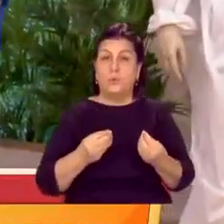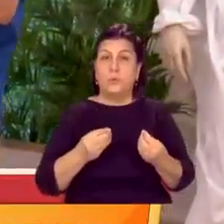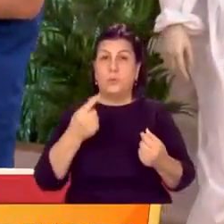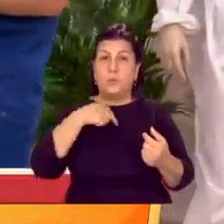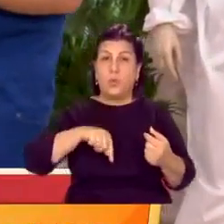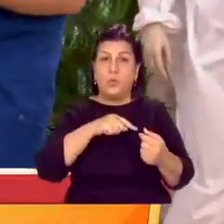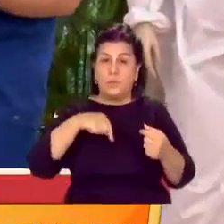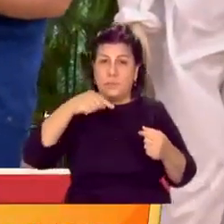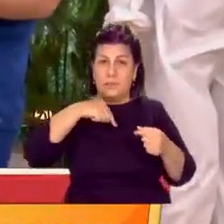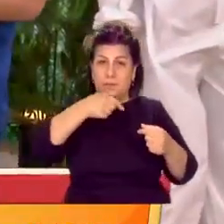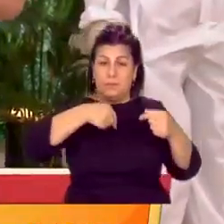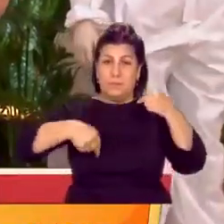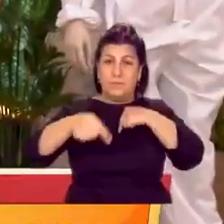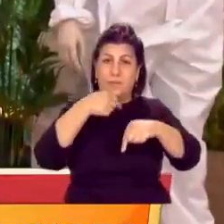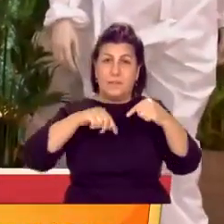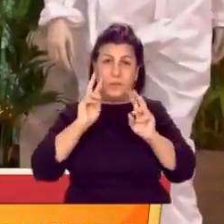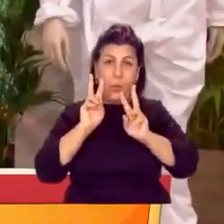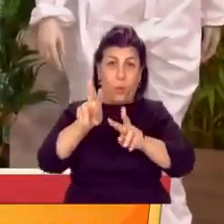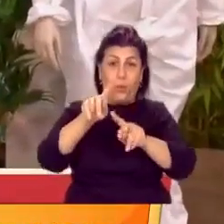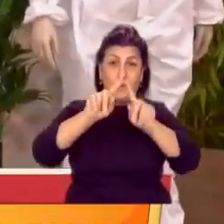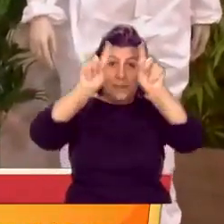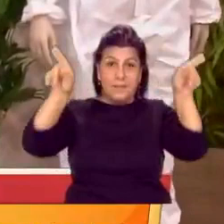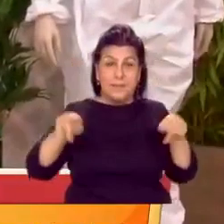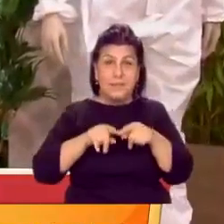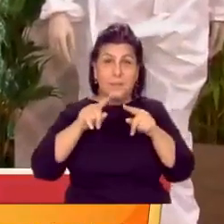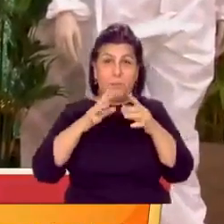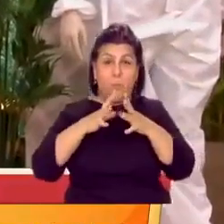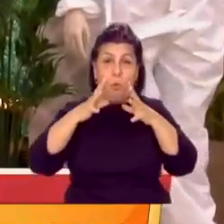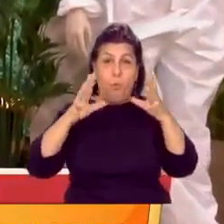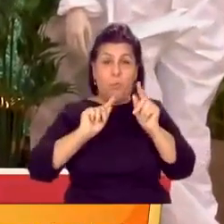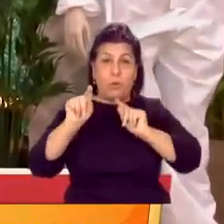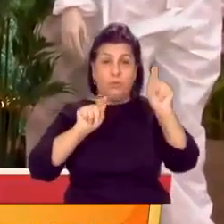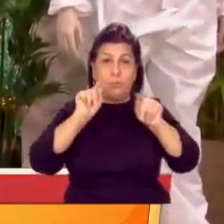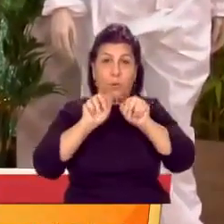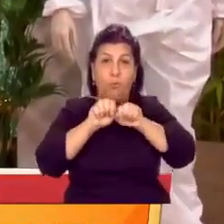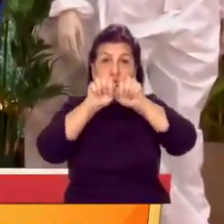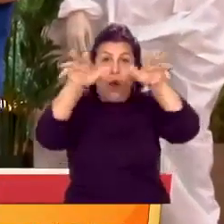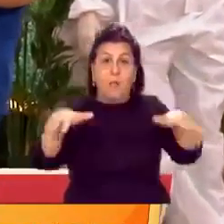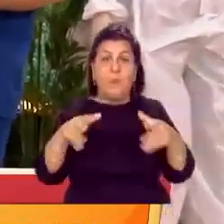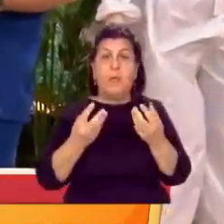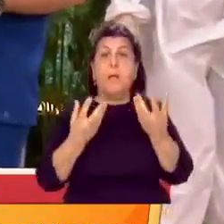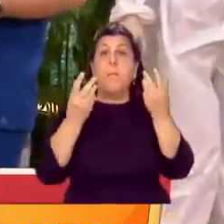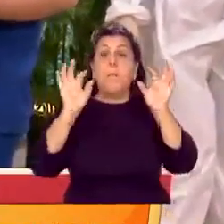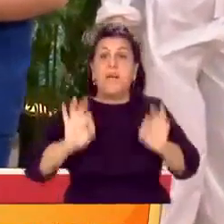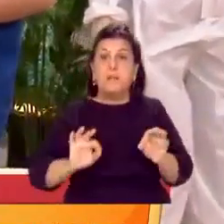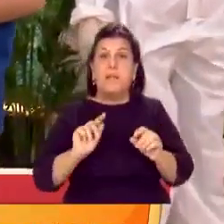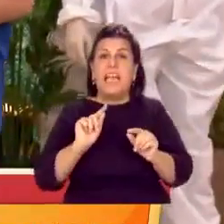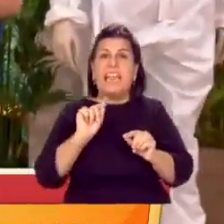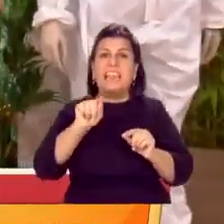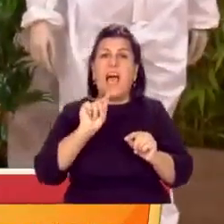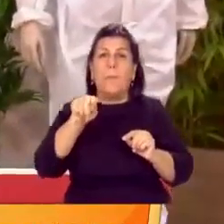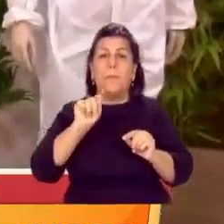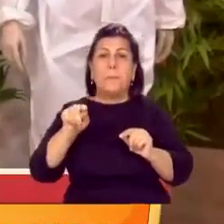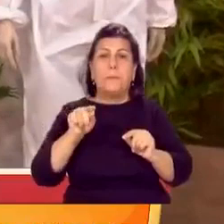ama orada o kesecikler de gülüşler çoğalıp büyümeye başlıyor ve sonrasında sonrasında vücudun iltihap hücreleri